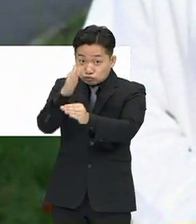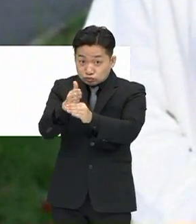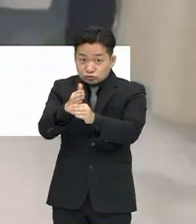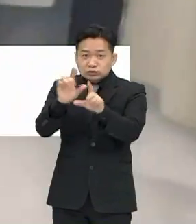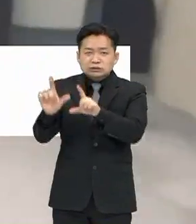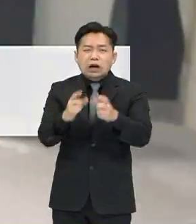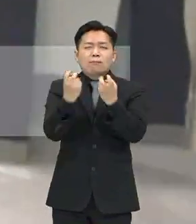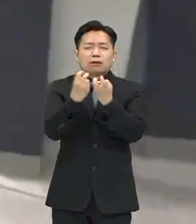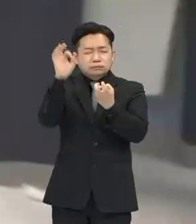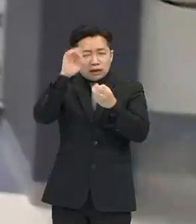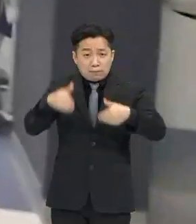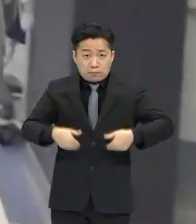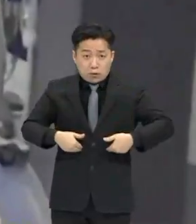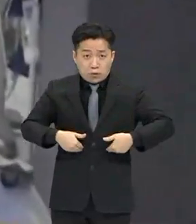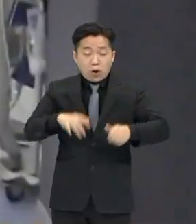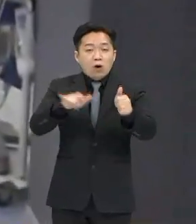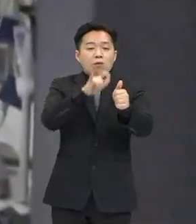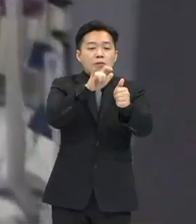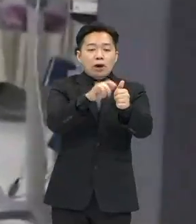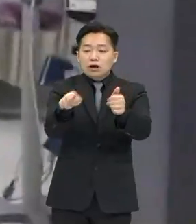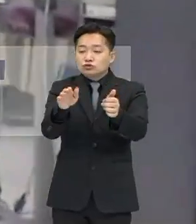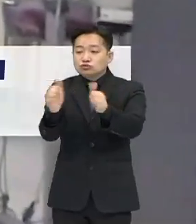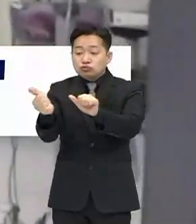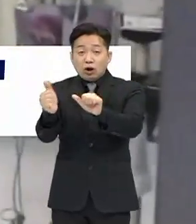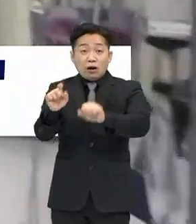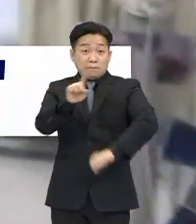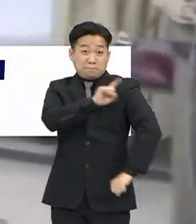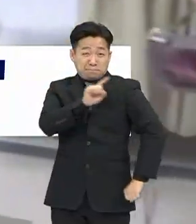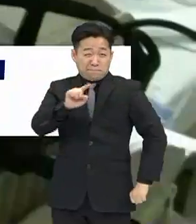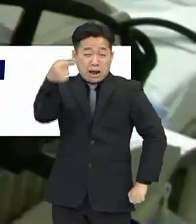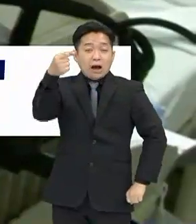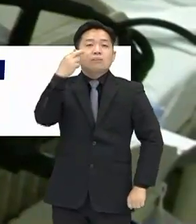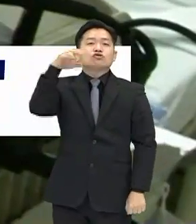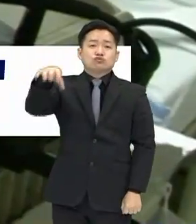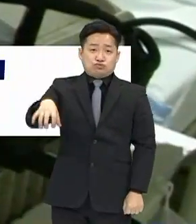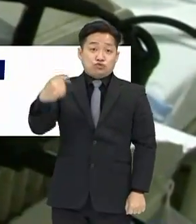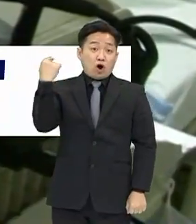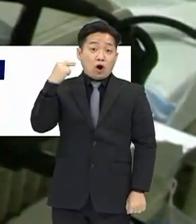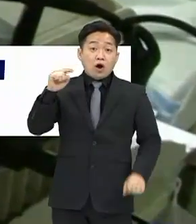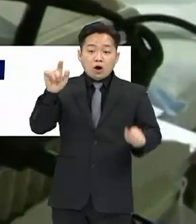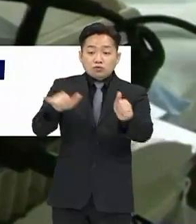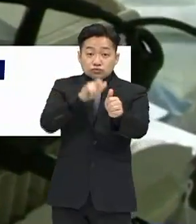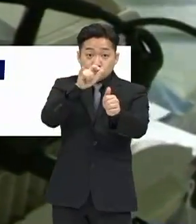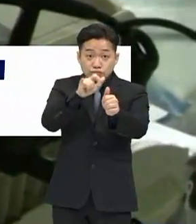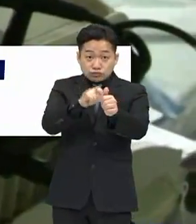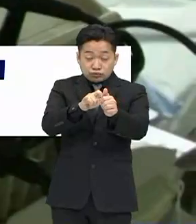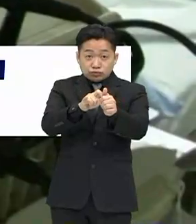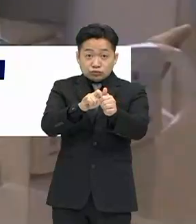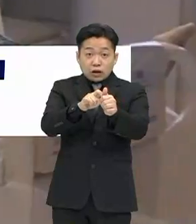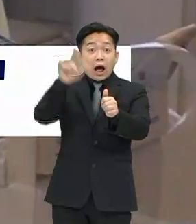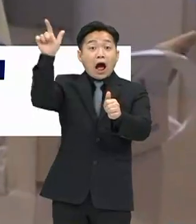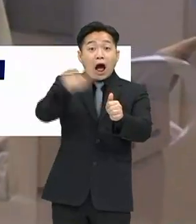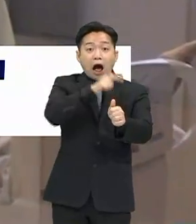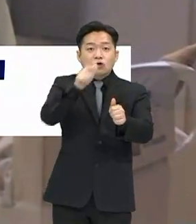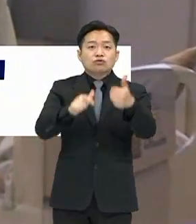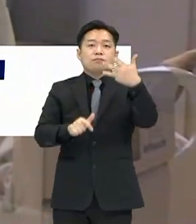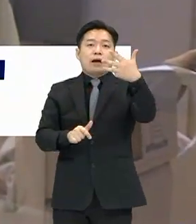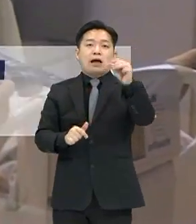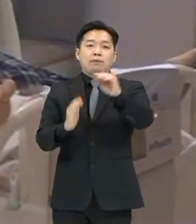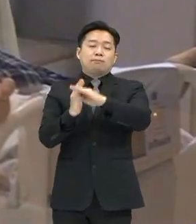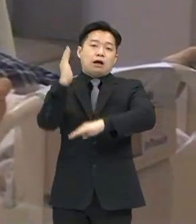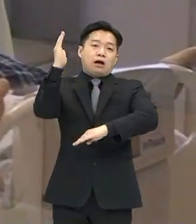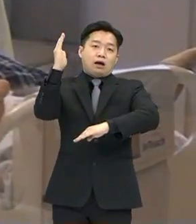virus dans cette période. 확진자와 사망자 수가 가장 많은 미국은 어제 하루 확진자가 처음으로 8만 명을